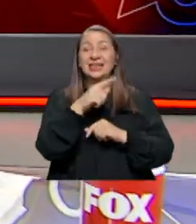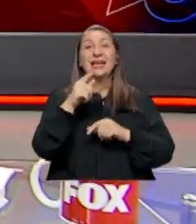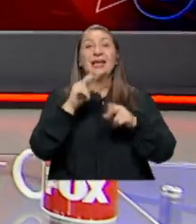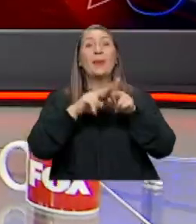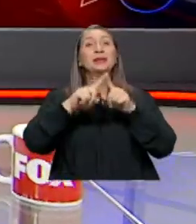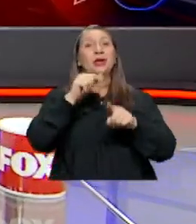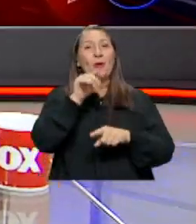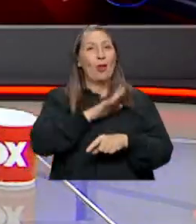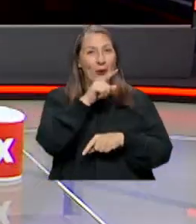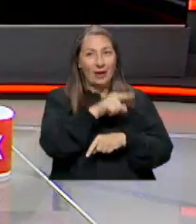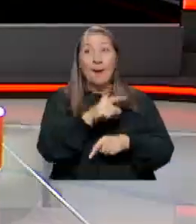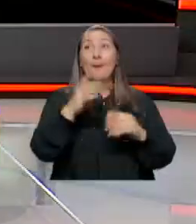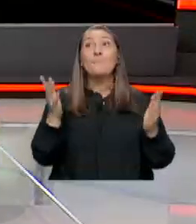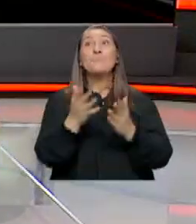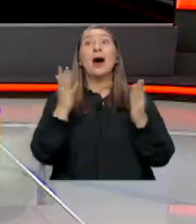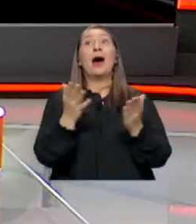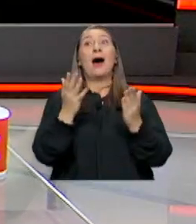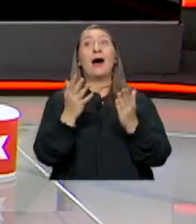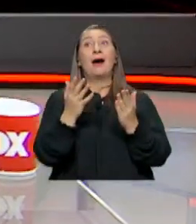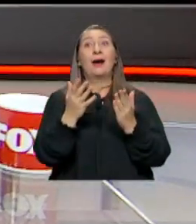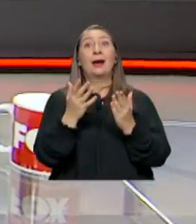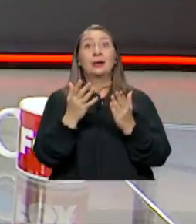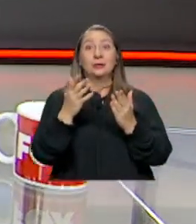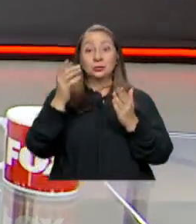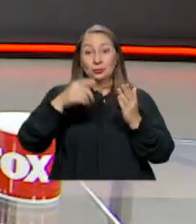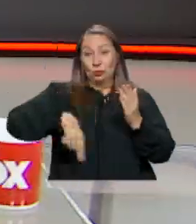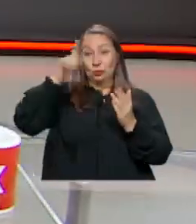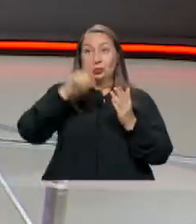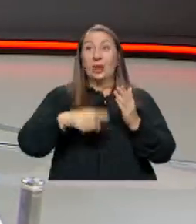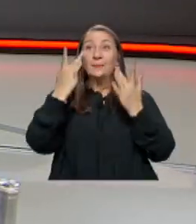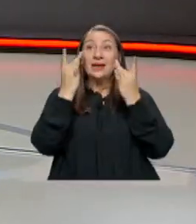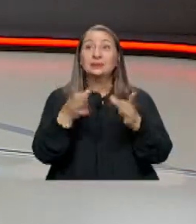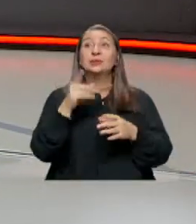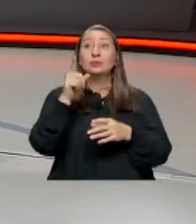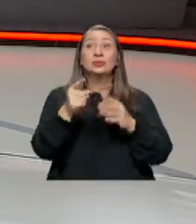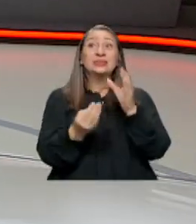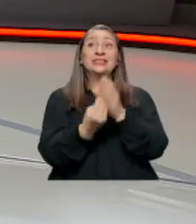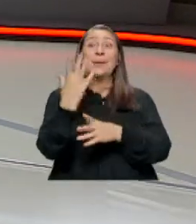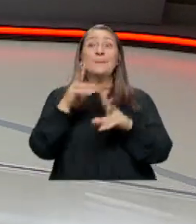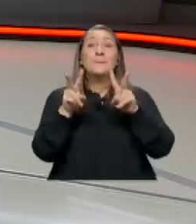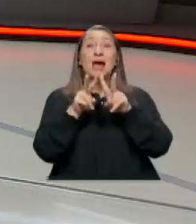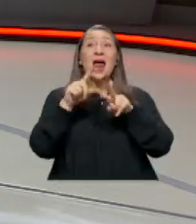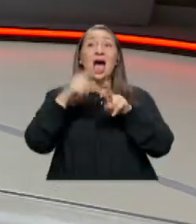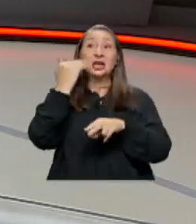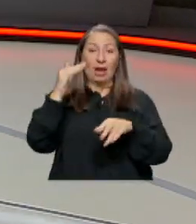Kemal Kılıçdaroğlu ile bayağı ülkede gündem belirlemişti. Dolayısıyla sabah Meral Akşener burada.